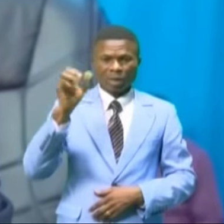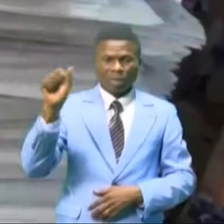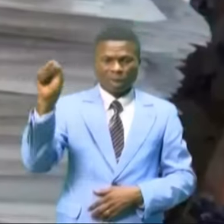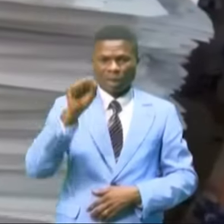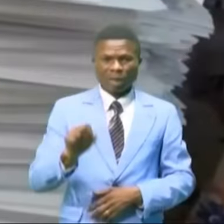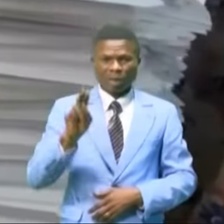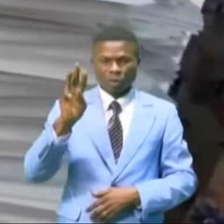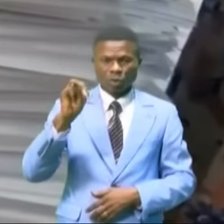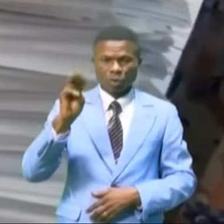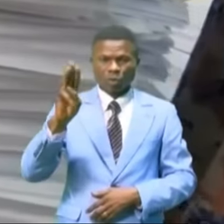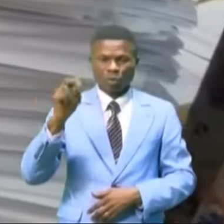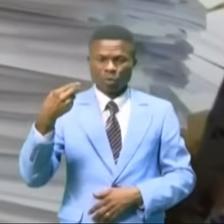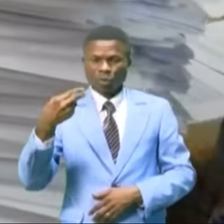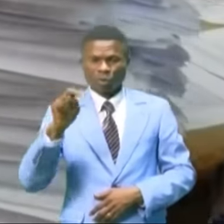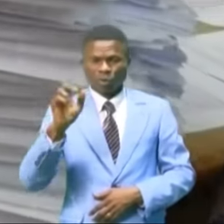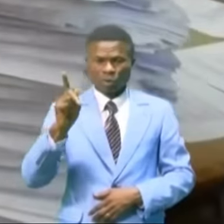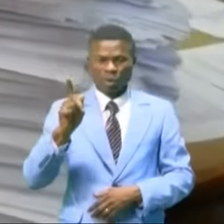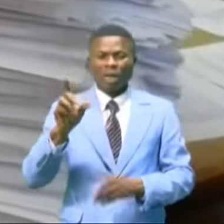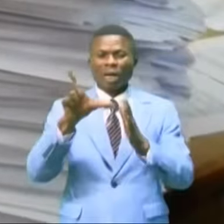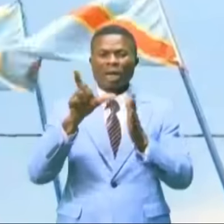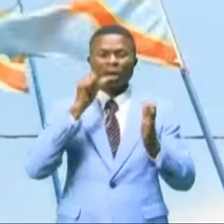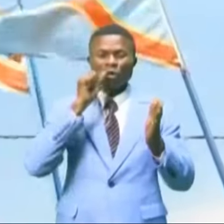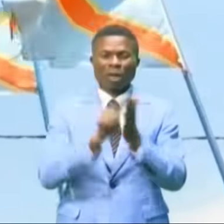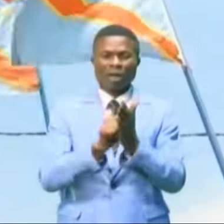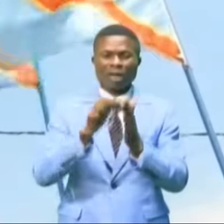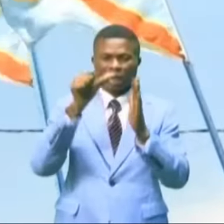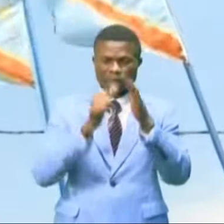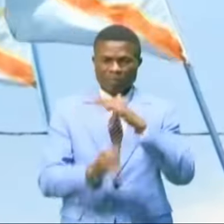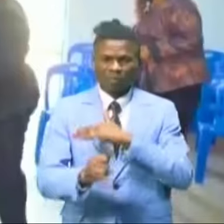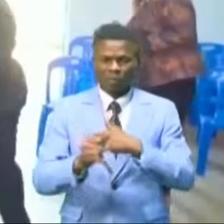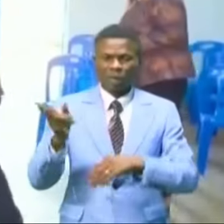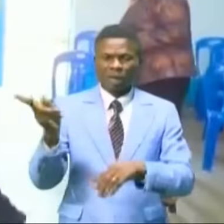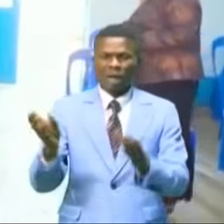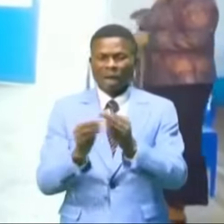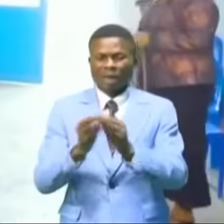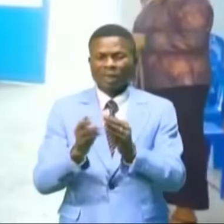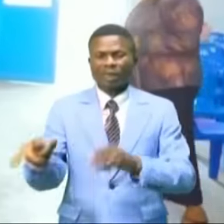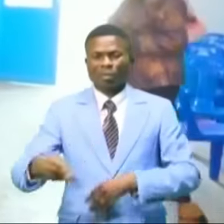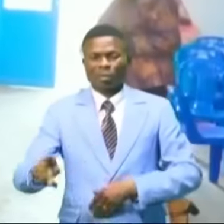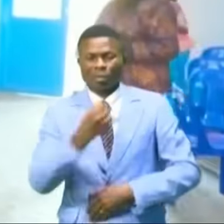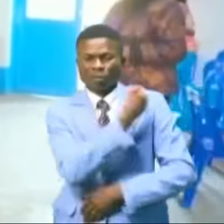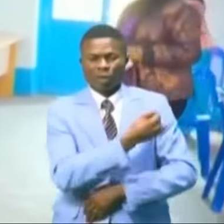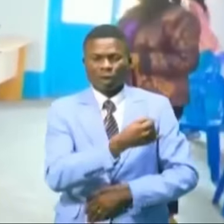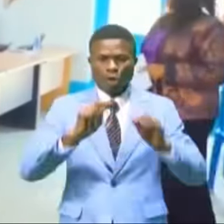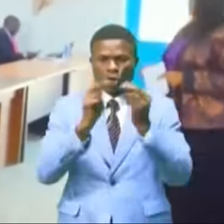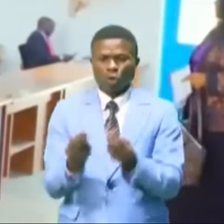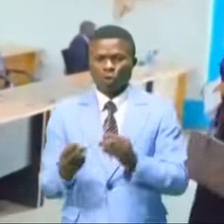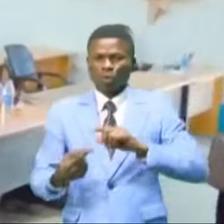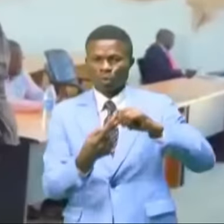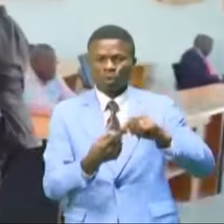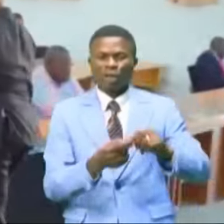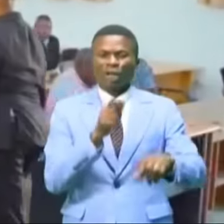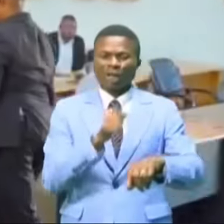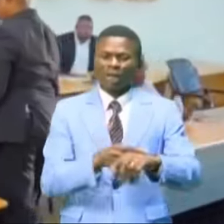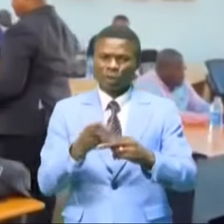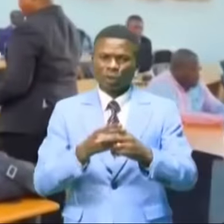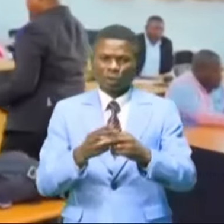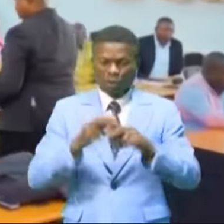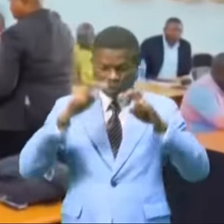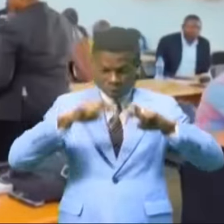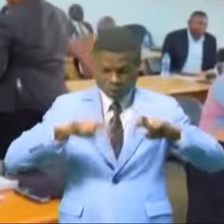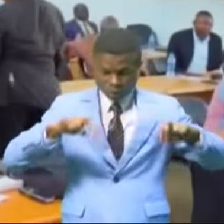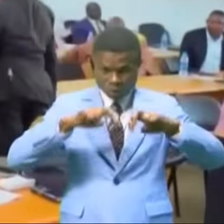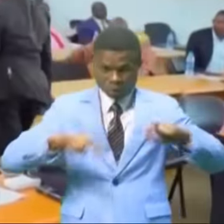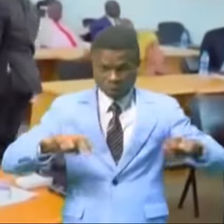Adabaloui. Conformément au règlement intérieur de l'Assemblée provinciale de l'Ituri, une commission spéciale et temporaire de vérification